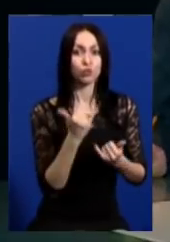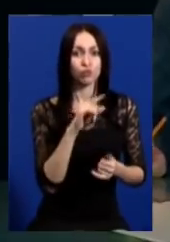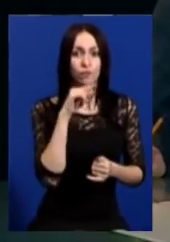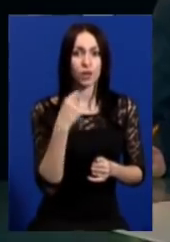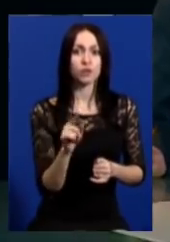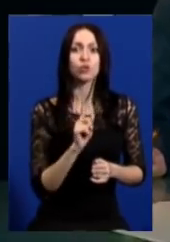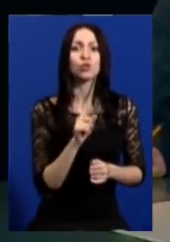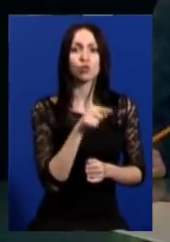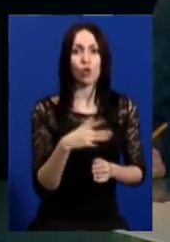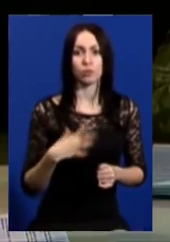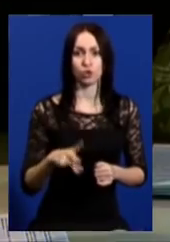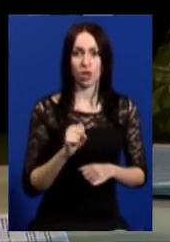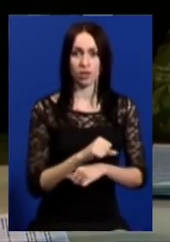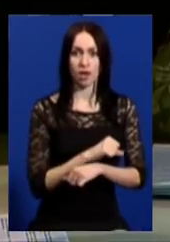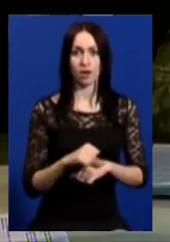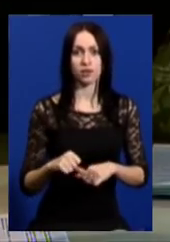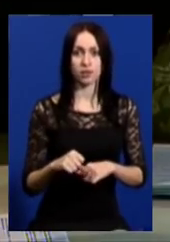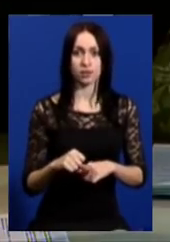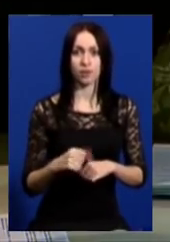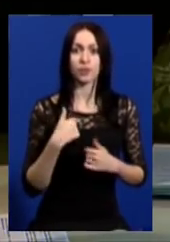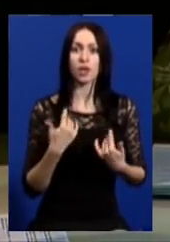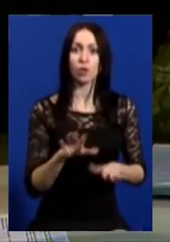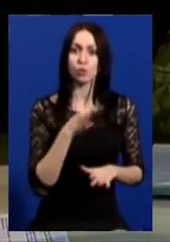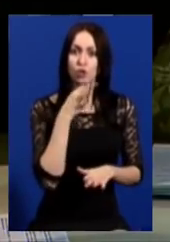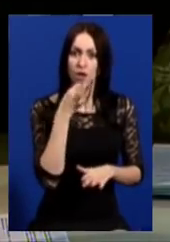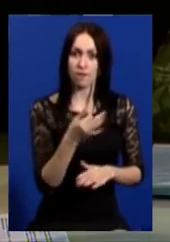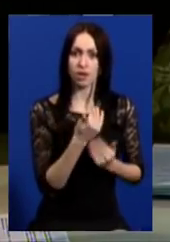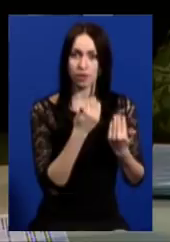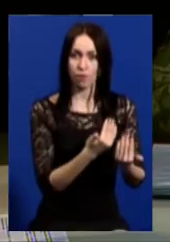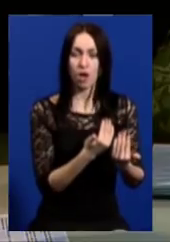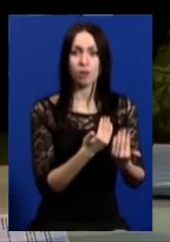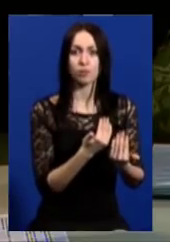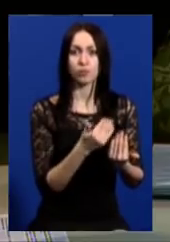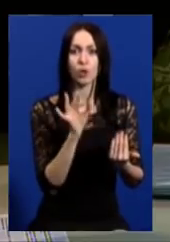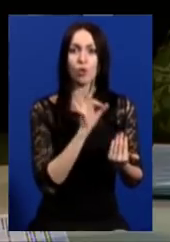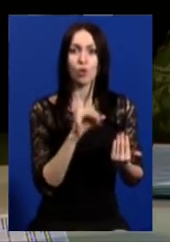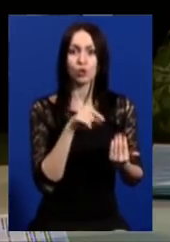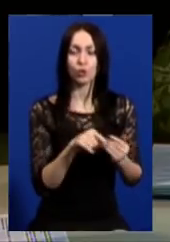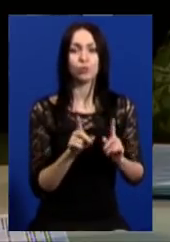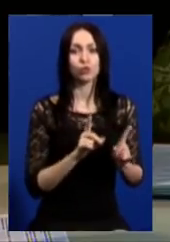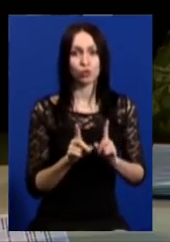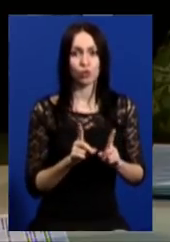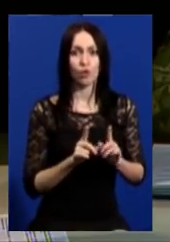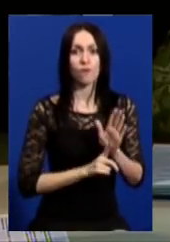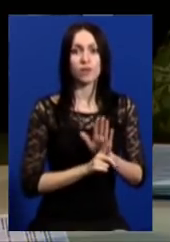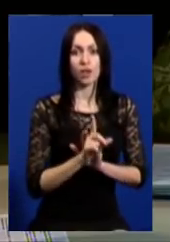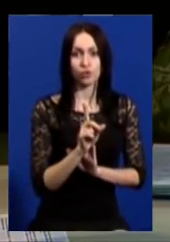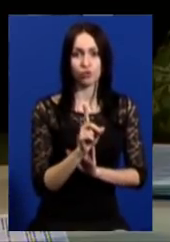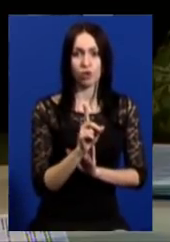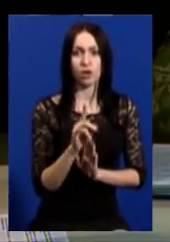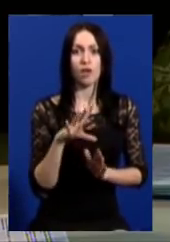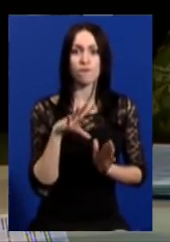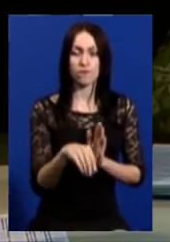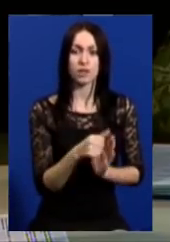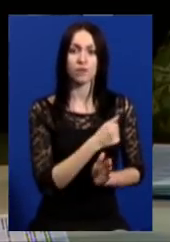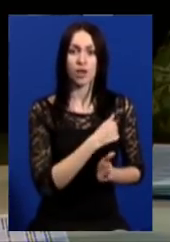їм чекати на кордоні? Я вже говорив вам стосовно того, що з початку введення військового